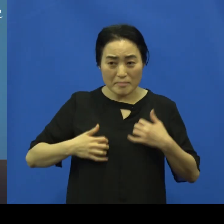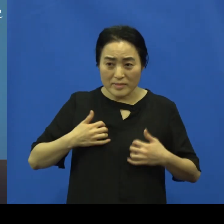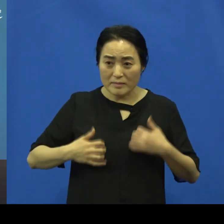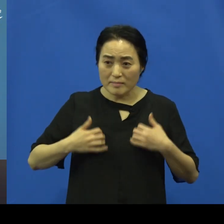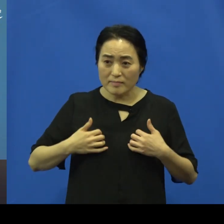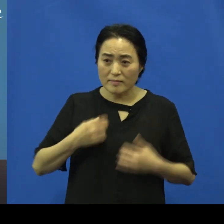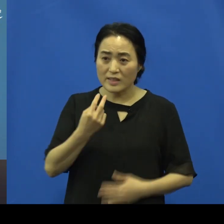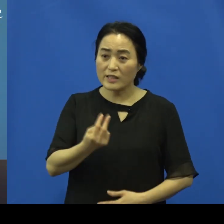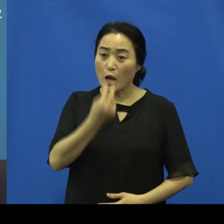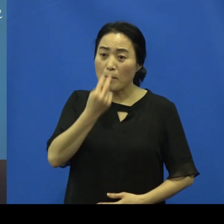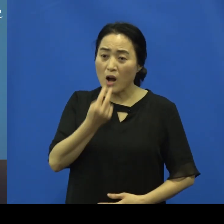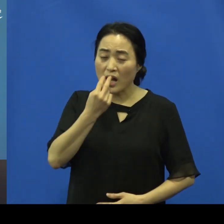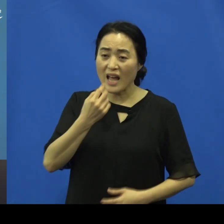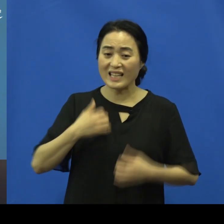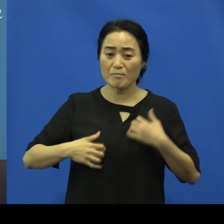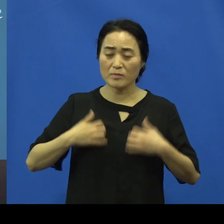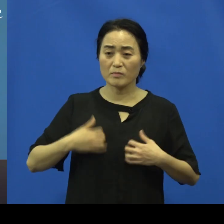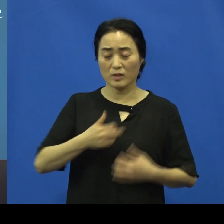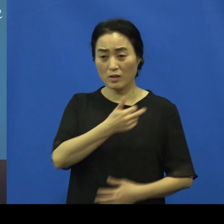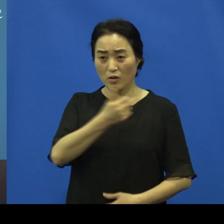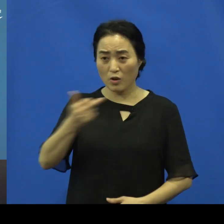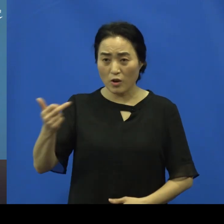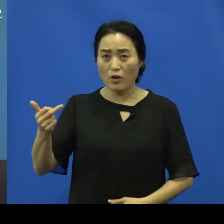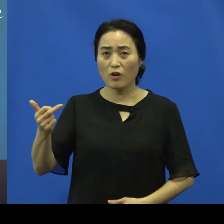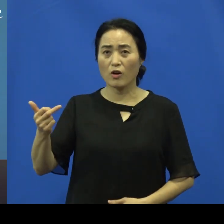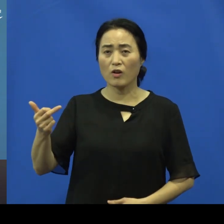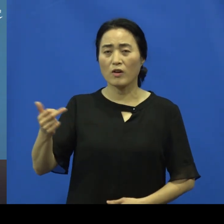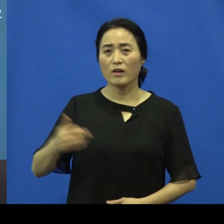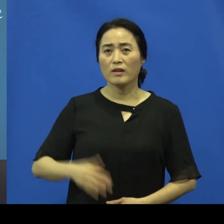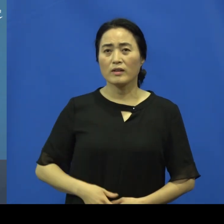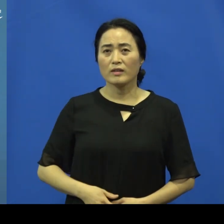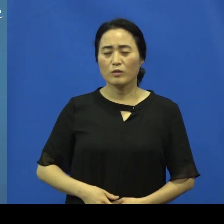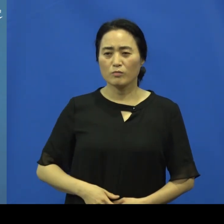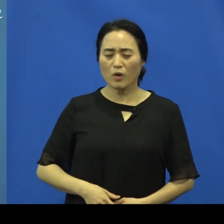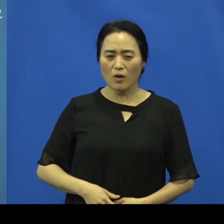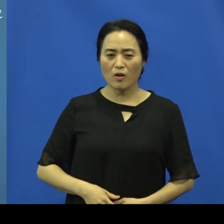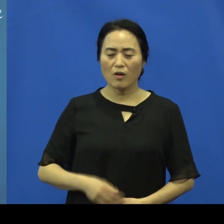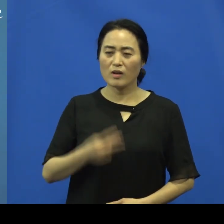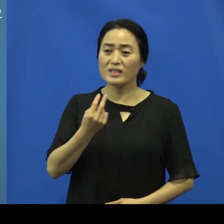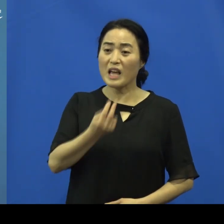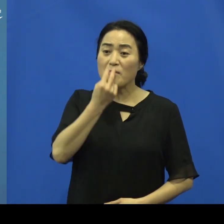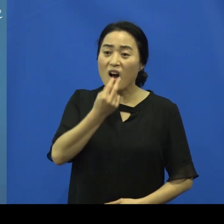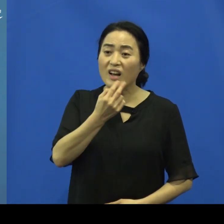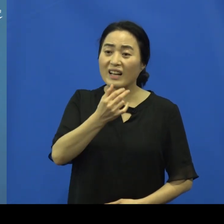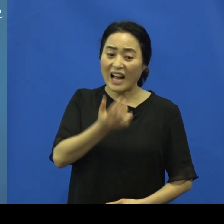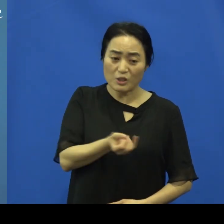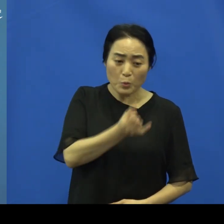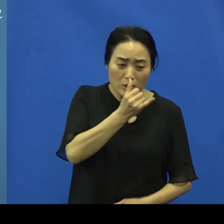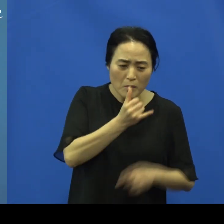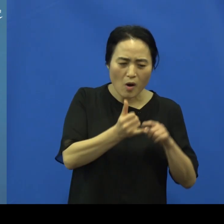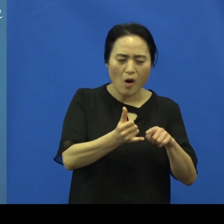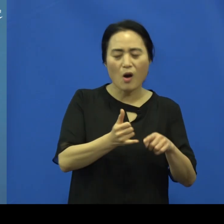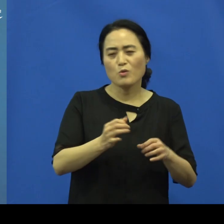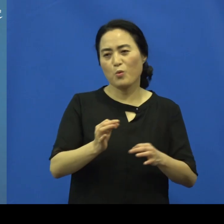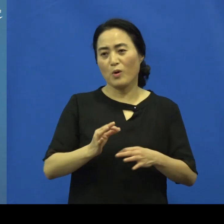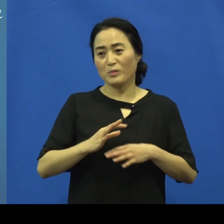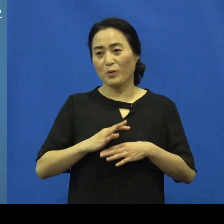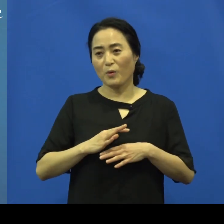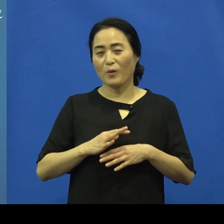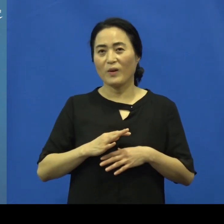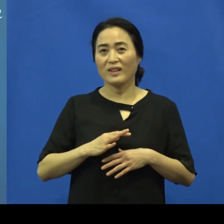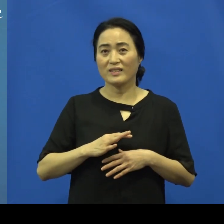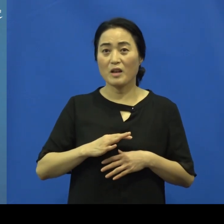생명의 기쁨이 커요. 어떤 것이든 생명이 있다는 건 놀라운 거죠, 그죠? 제 방에